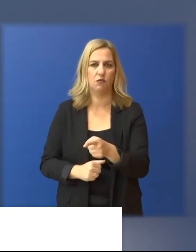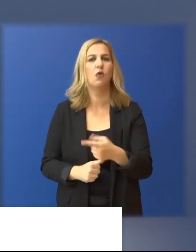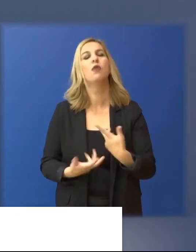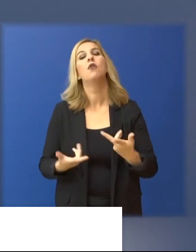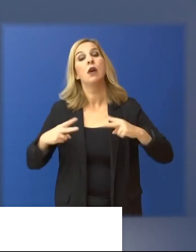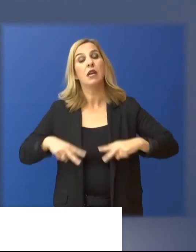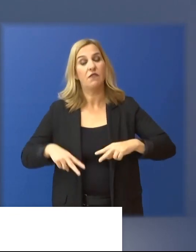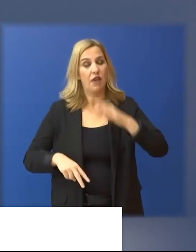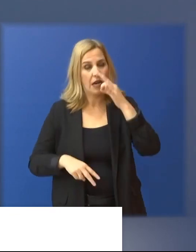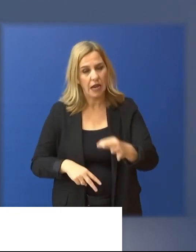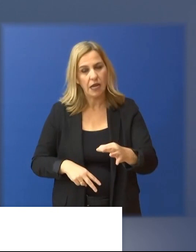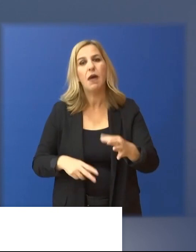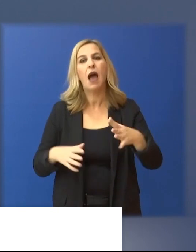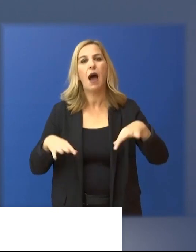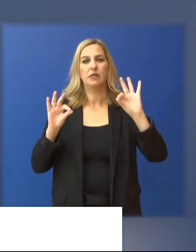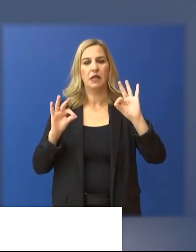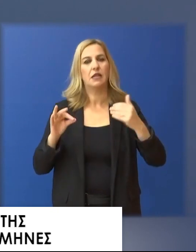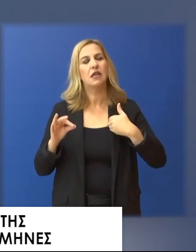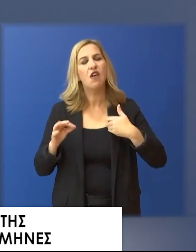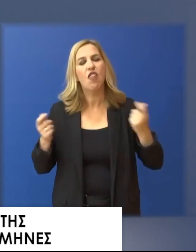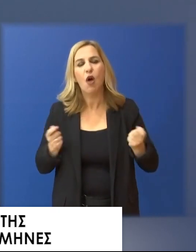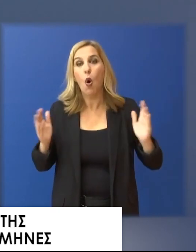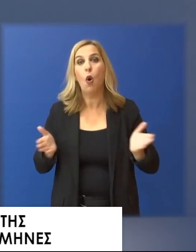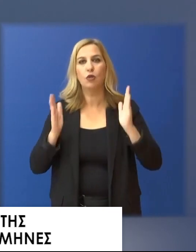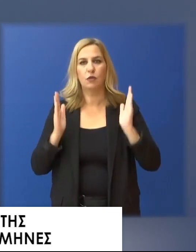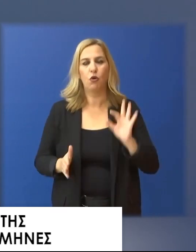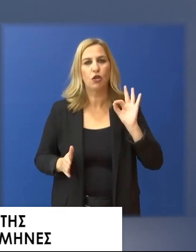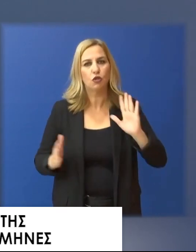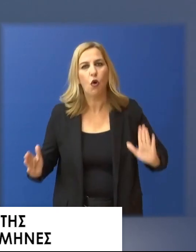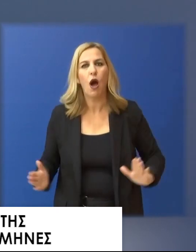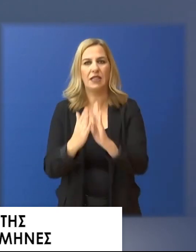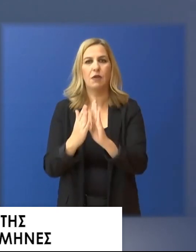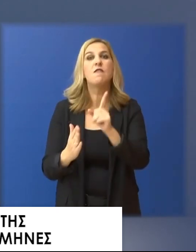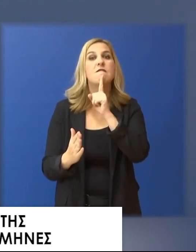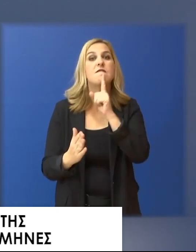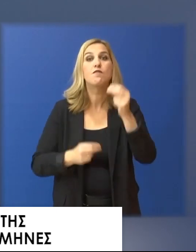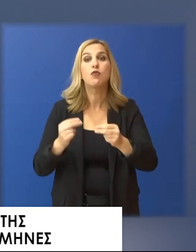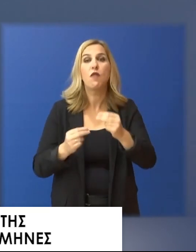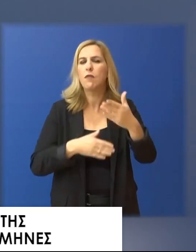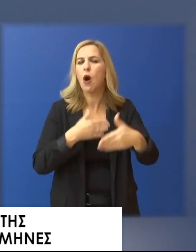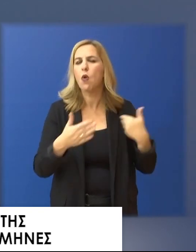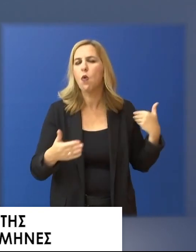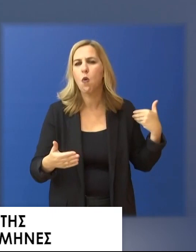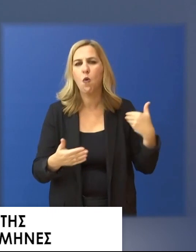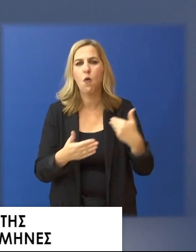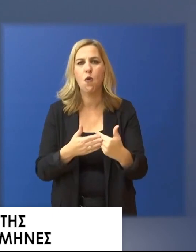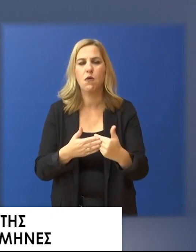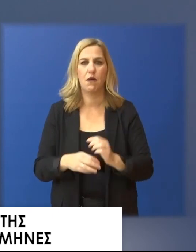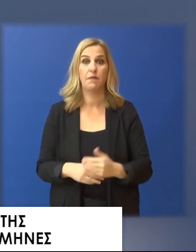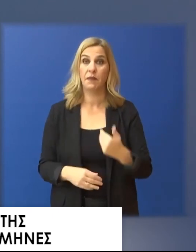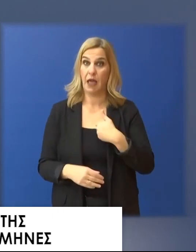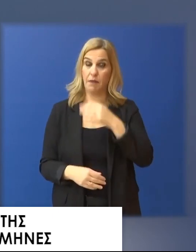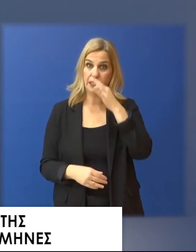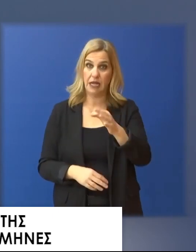ξεκαθαρίσει ότι θα εξαντλήσει τις ενέργειες και τις παρεμβάσεις της για την αντιμετώπιση ενός χρόνιου προβλήματος και μάλιστα έχουμε κάνει